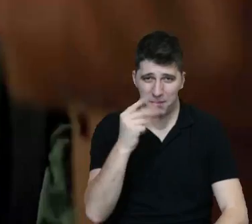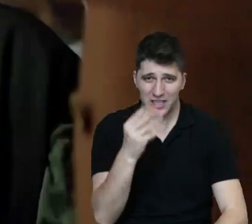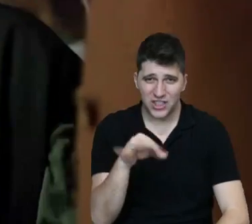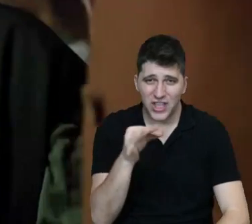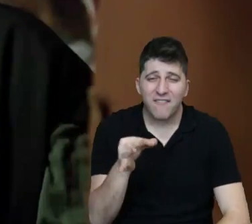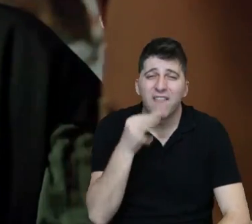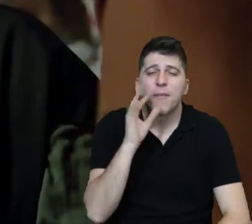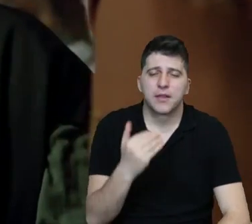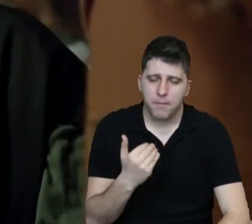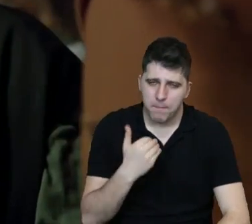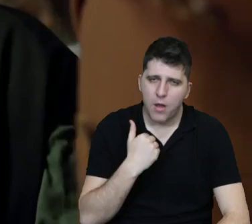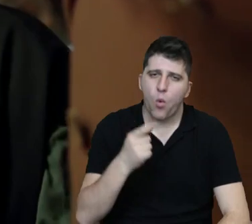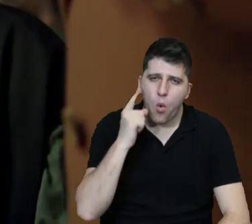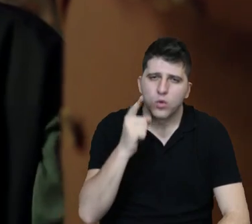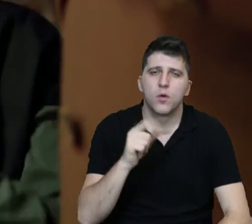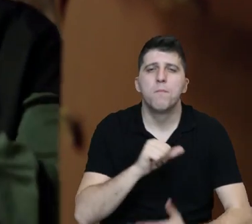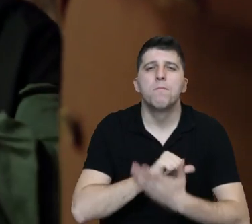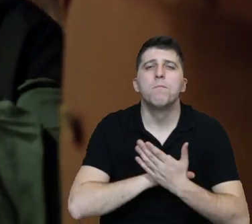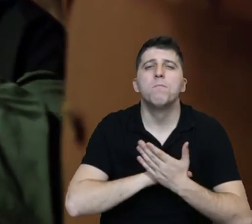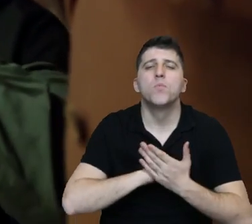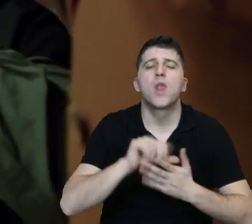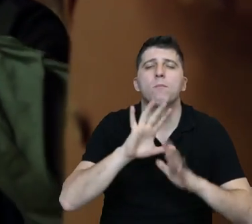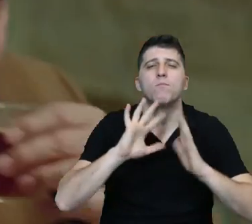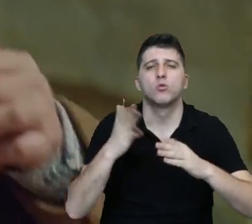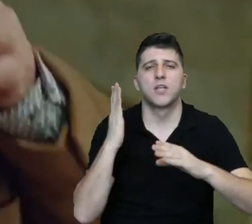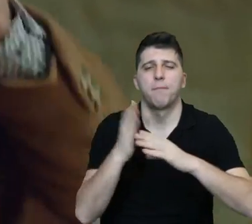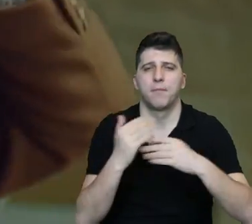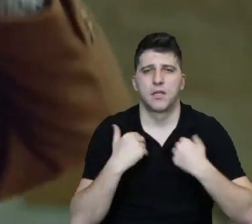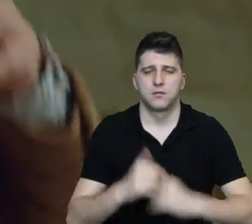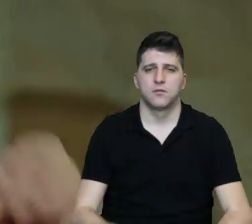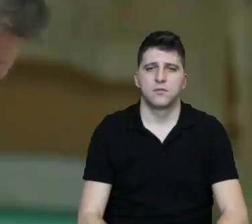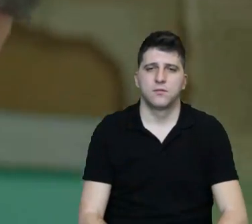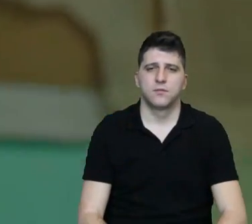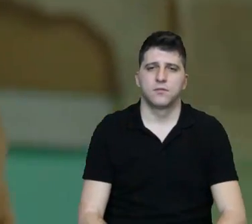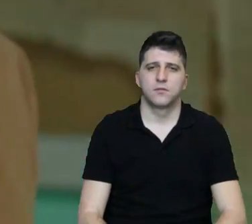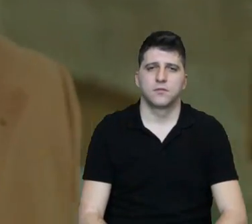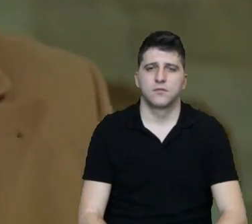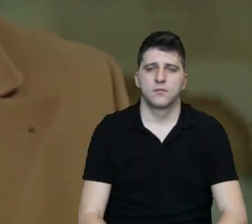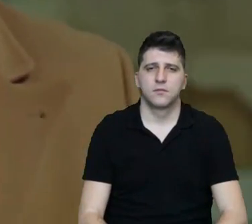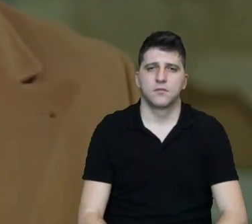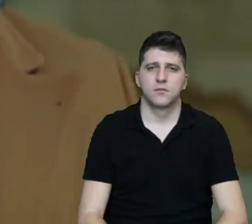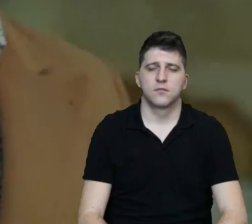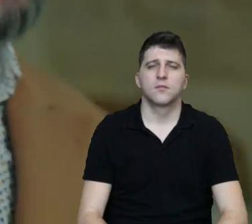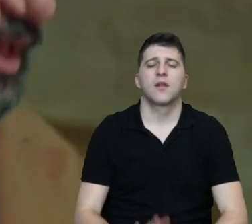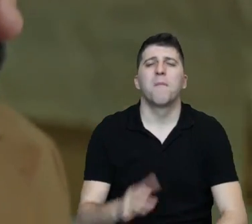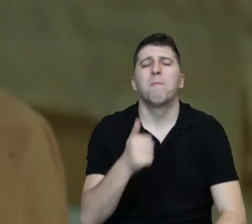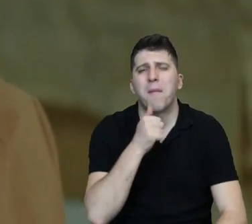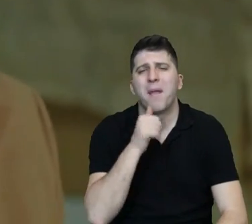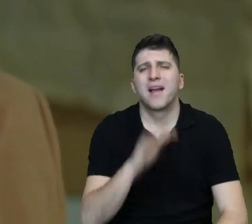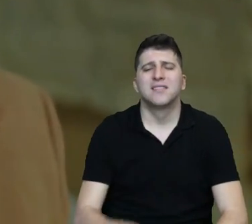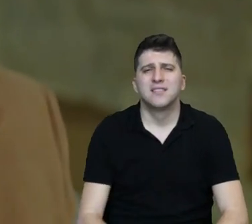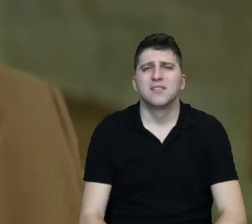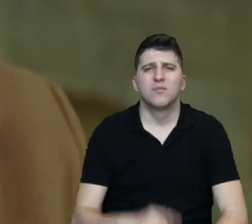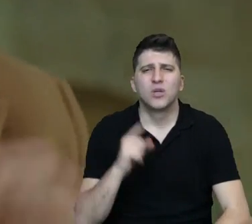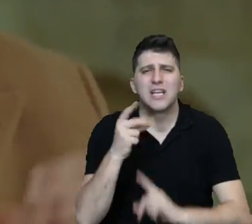çayı içirtmedi? Ben onun bütün elektriğini cozurlatacağım. Bir yudum daha aldı. Yalnız baba ya,